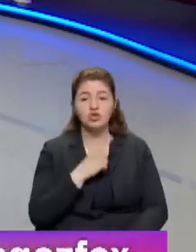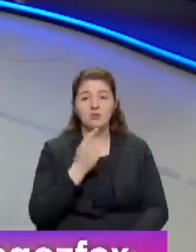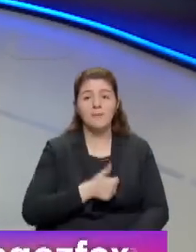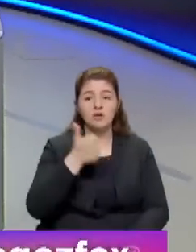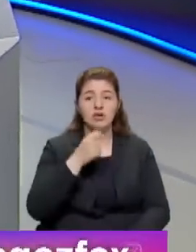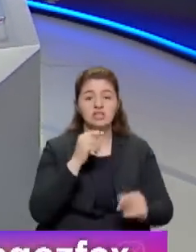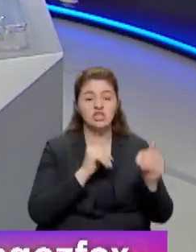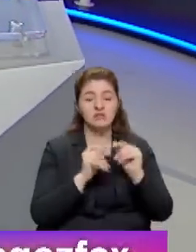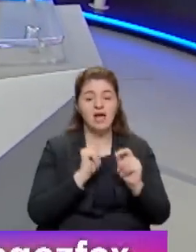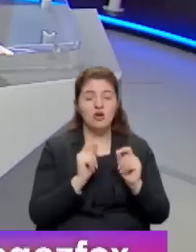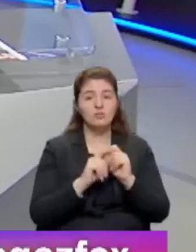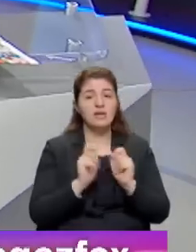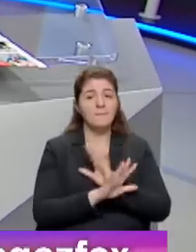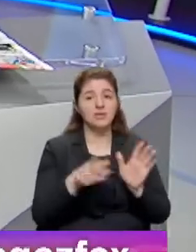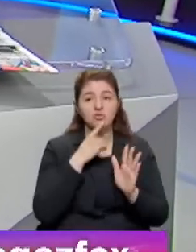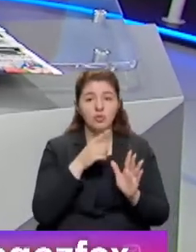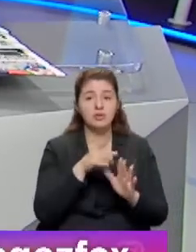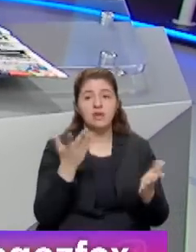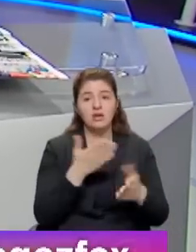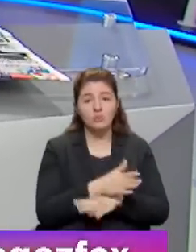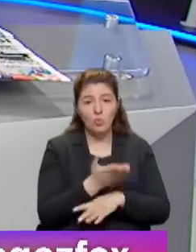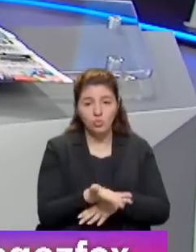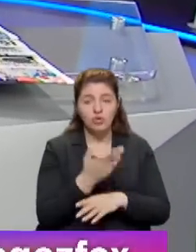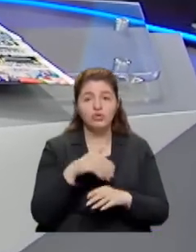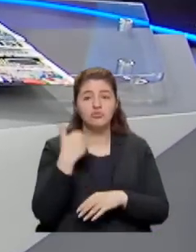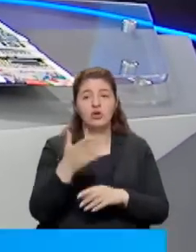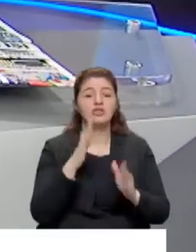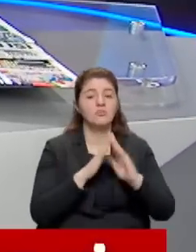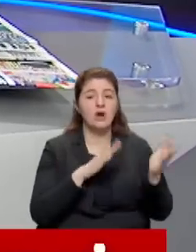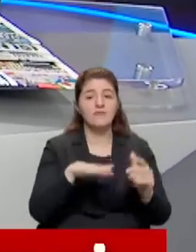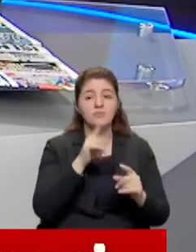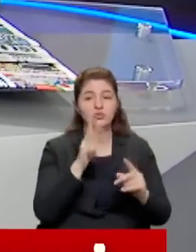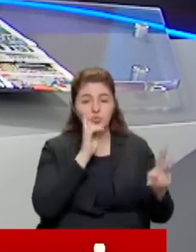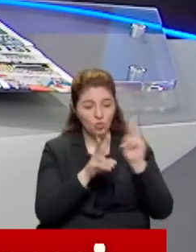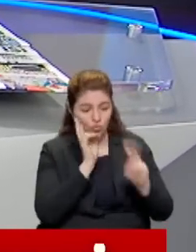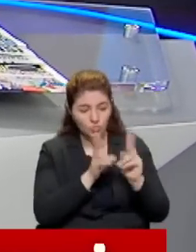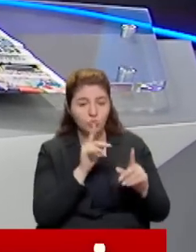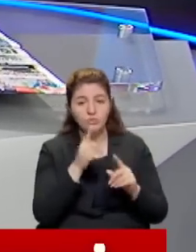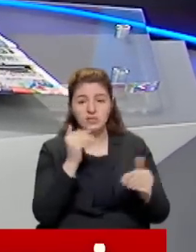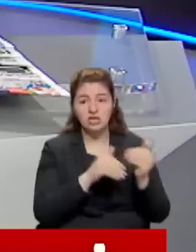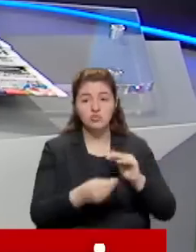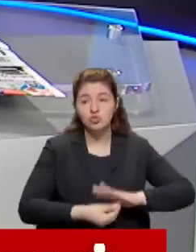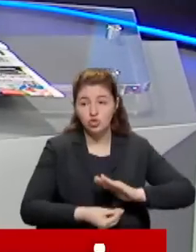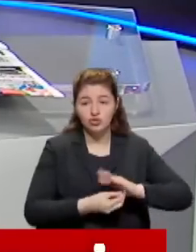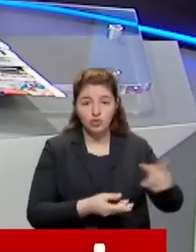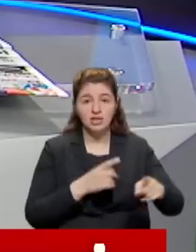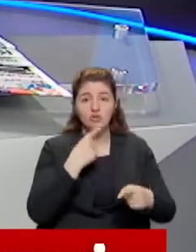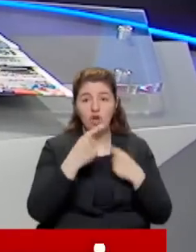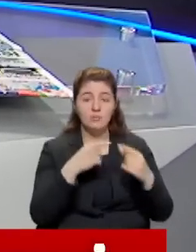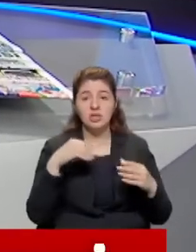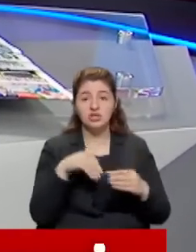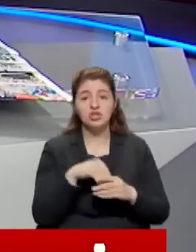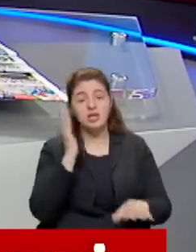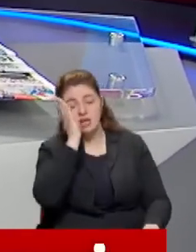Cumhurbaşkanı seçim ekonomisi uygulamadık diyor. Bu ne kadar doğru? Sonra işte muhalefetteki bunun yansıması, bu bir seçim rüşvetidir. Vaatlerin